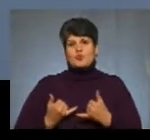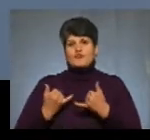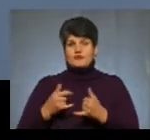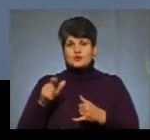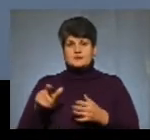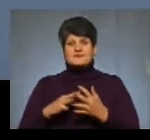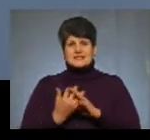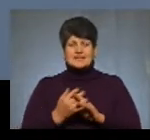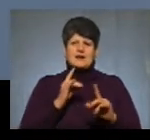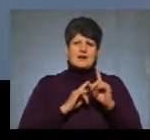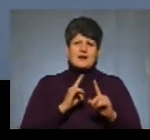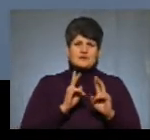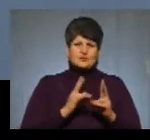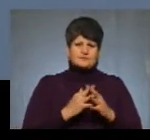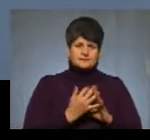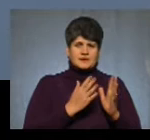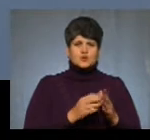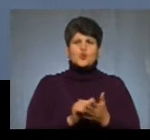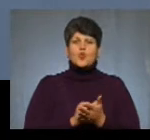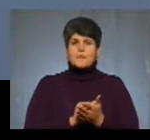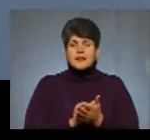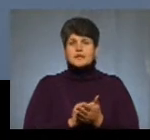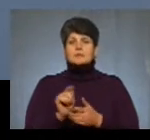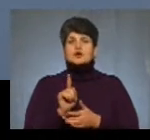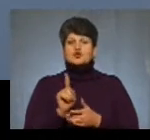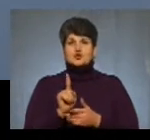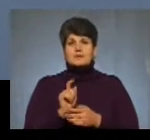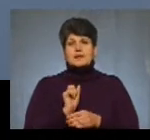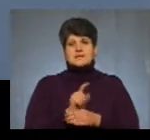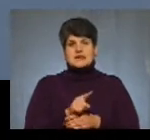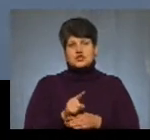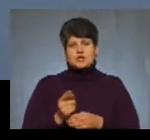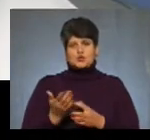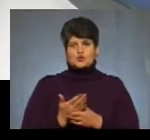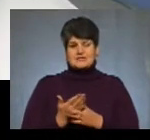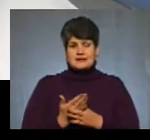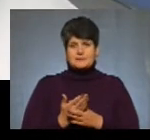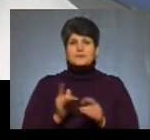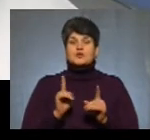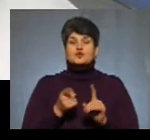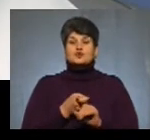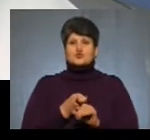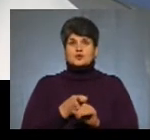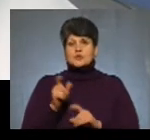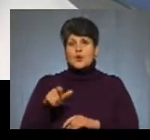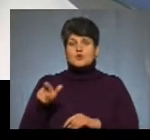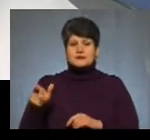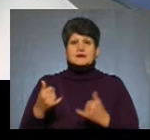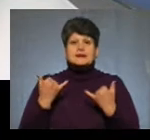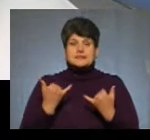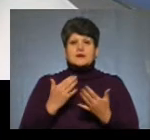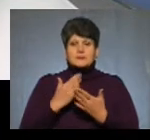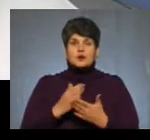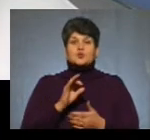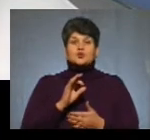осіб сільських рад з відповідними документами, щоб на призначення субсидій. А що стосується осіб безпосередньо, які наразі